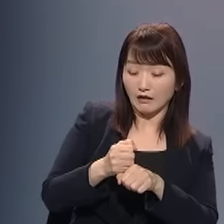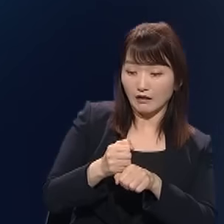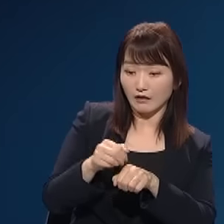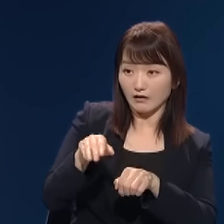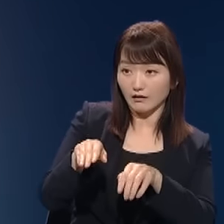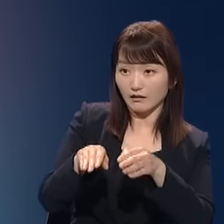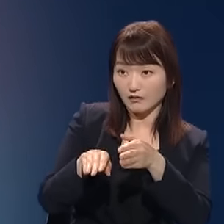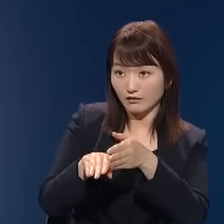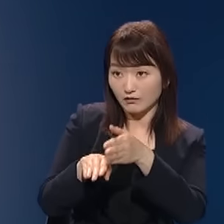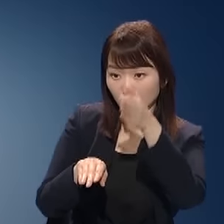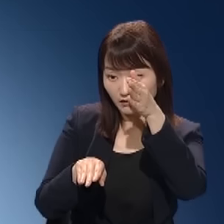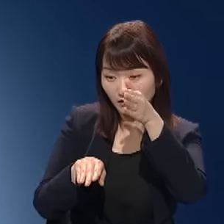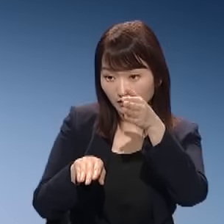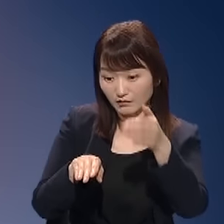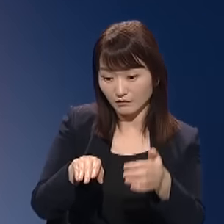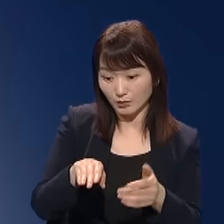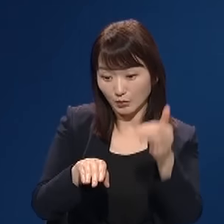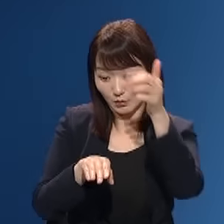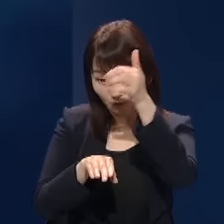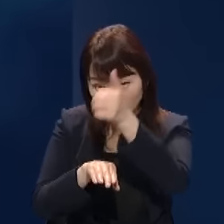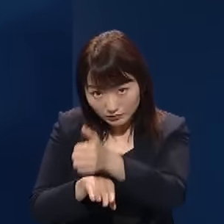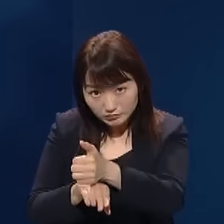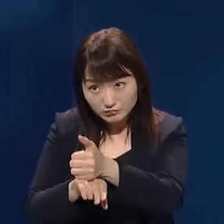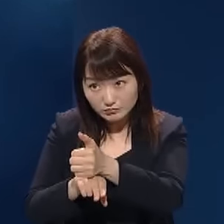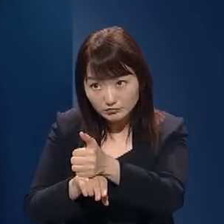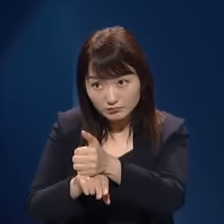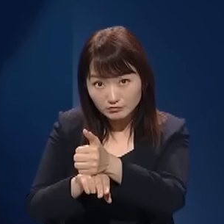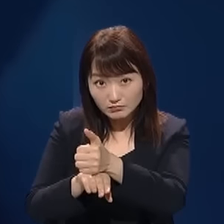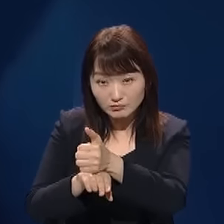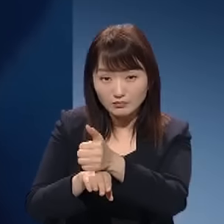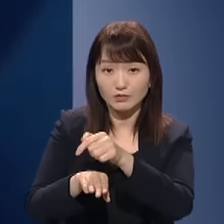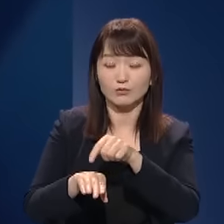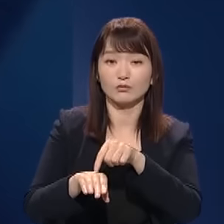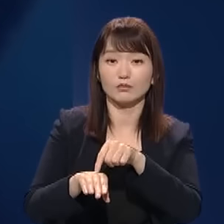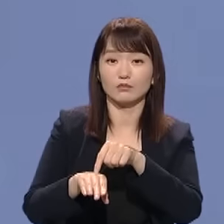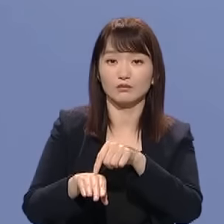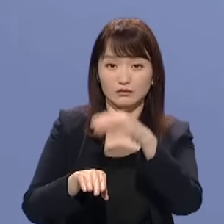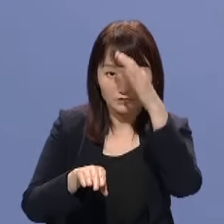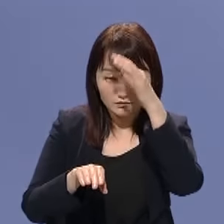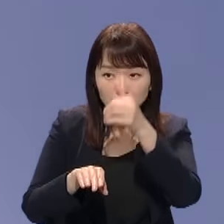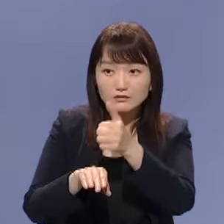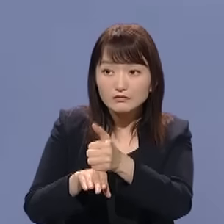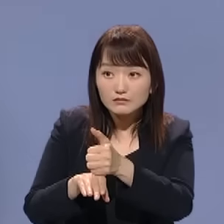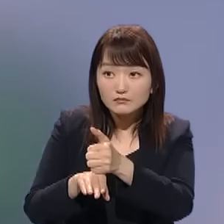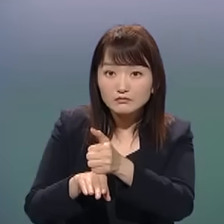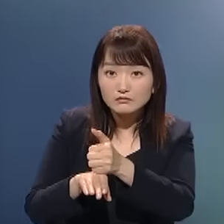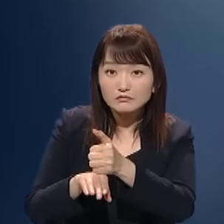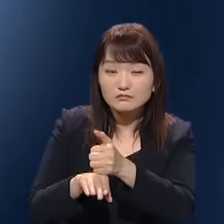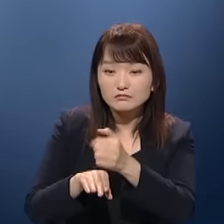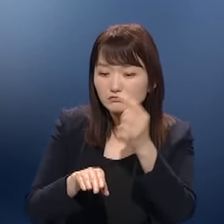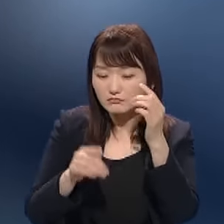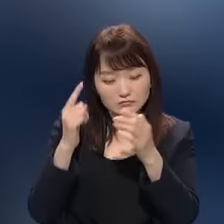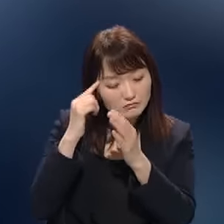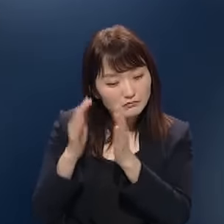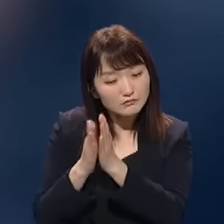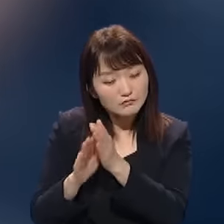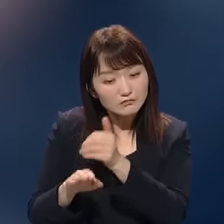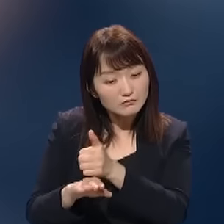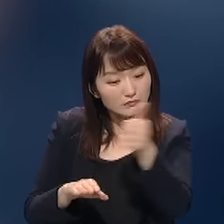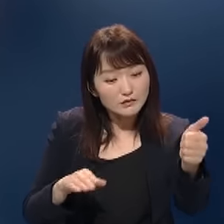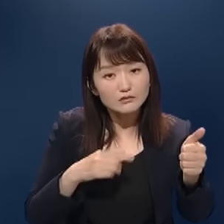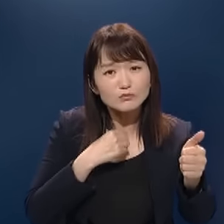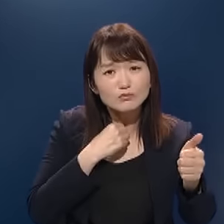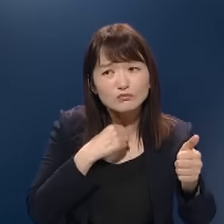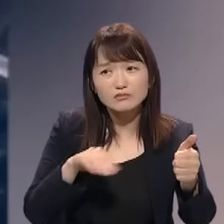와중에 생면부지에 수탉이 날아와서 턱하니 앉았기 때문입니다. 일단 달개 알아서 나가기를 기다려보는데요. 근데 이